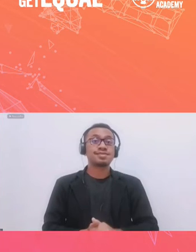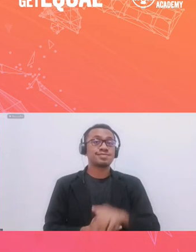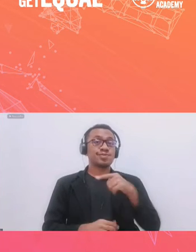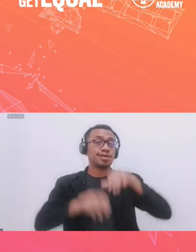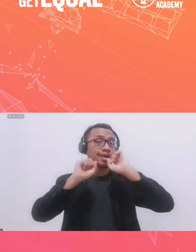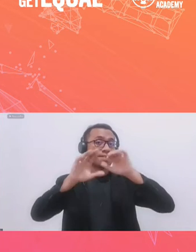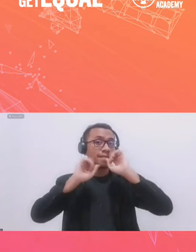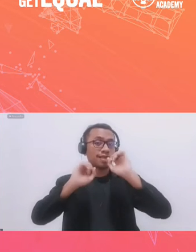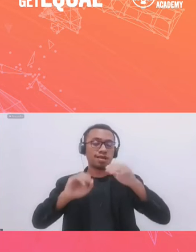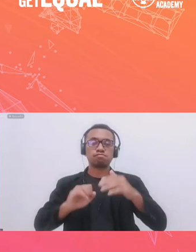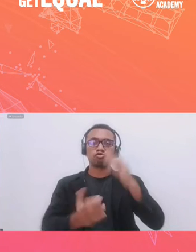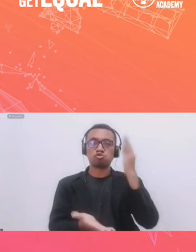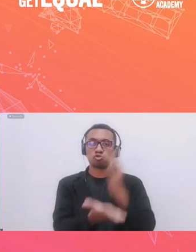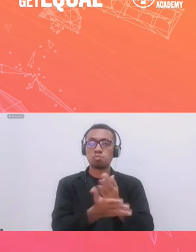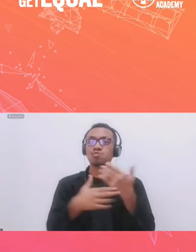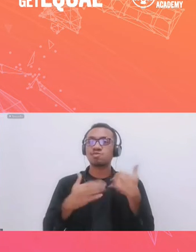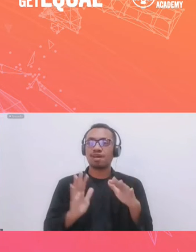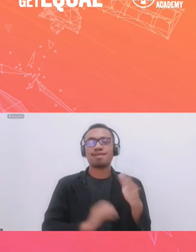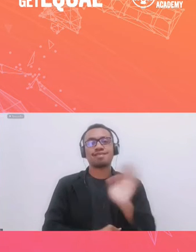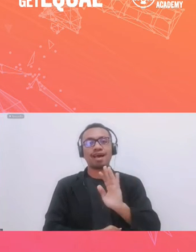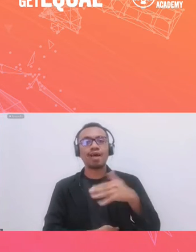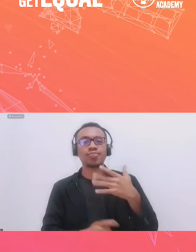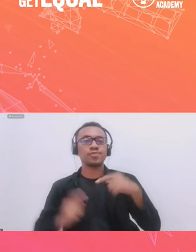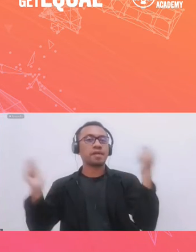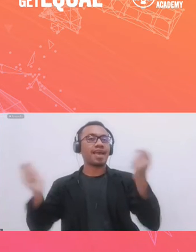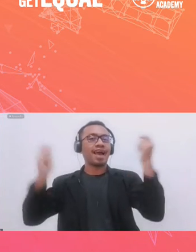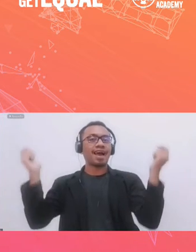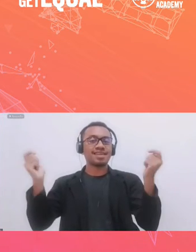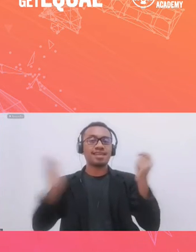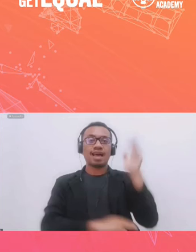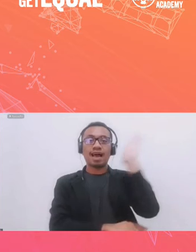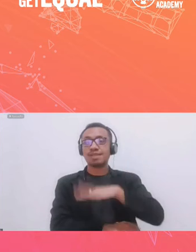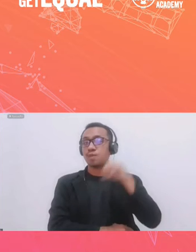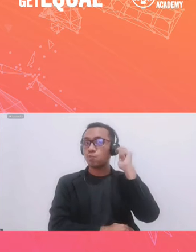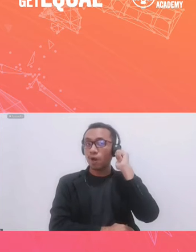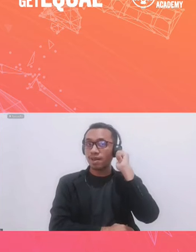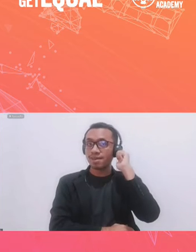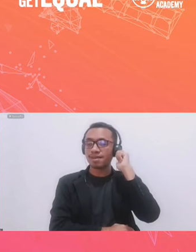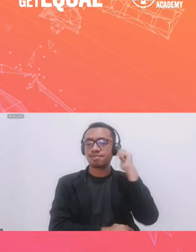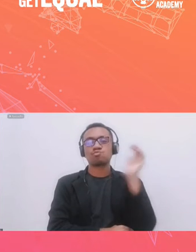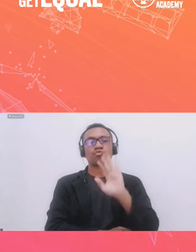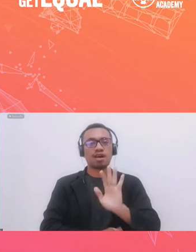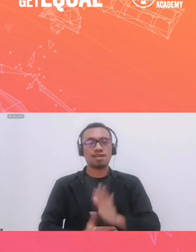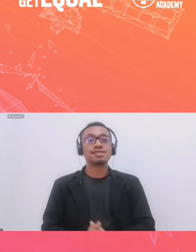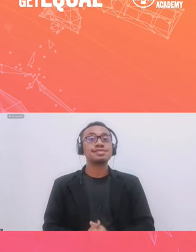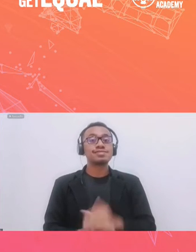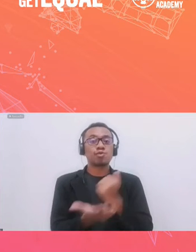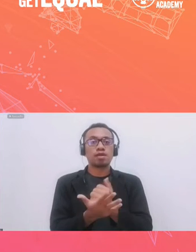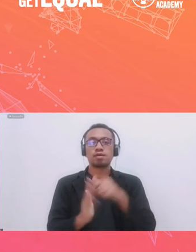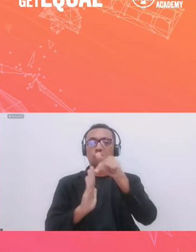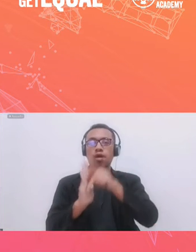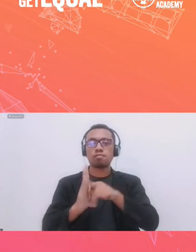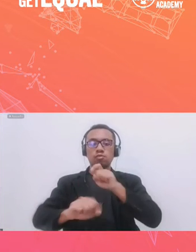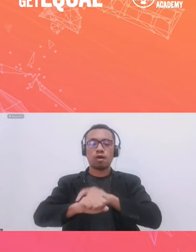bukan hanya perayaan International Day of the Girls, tapi program jangka panjang yang diikuti